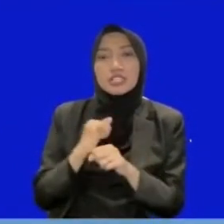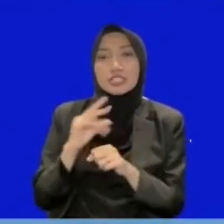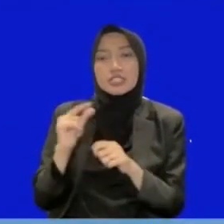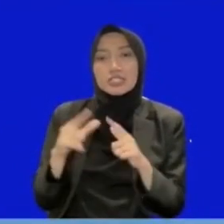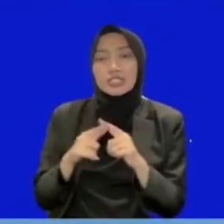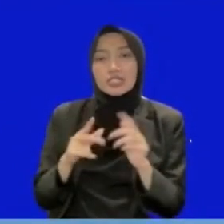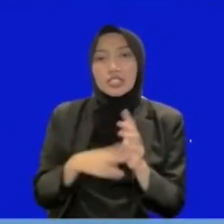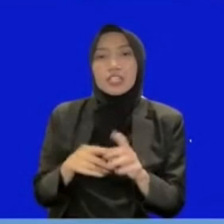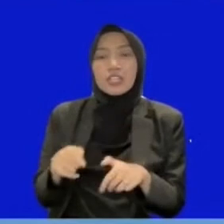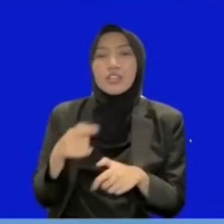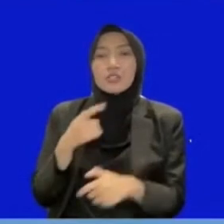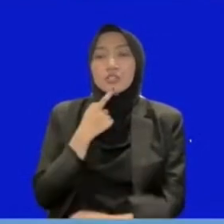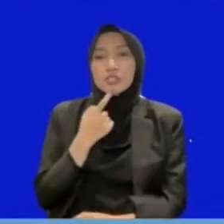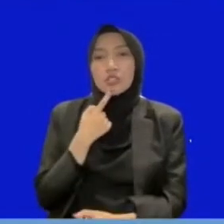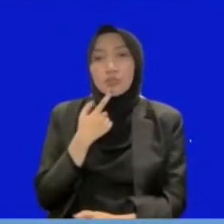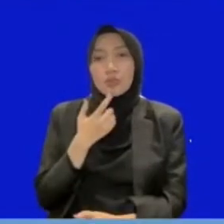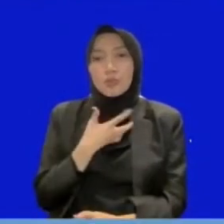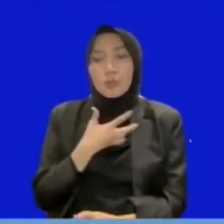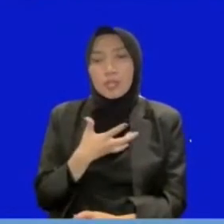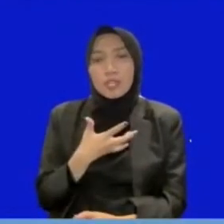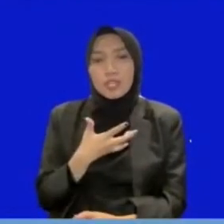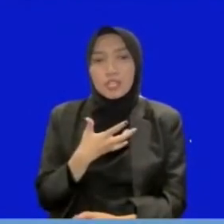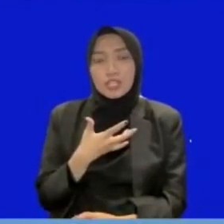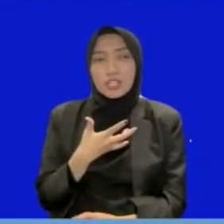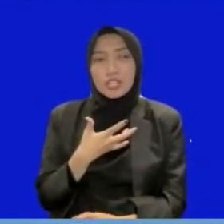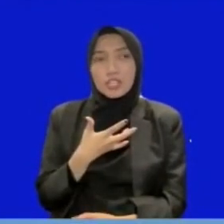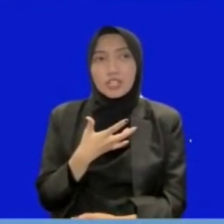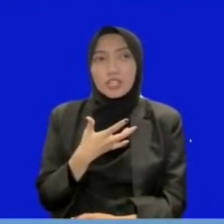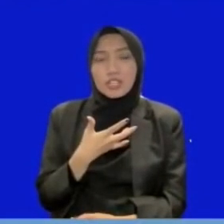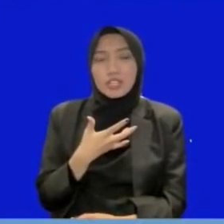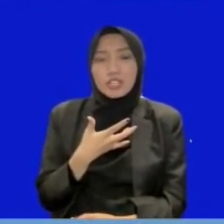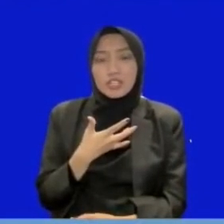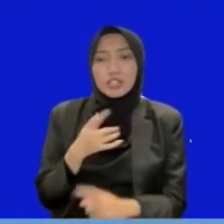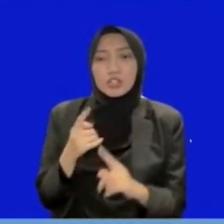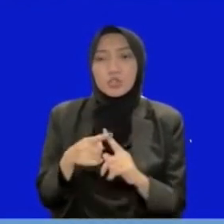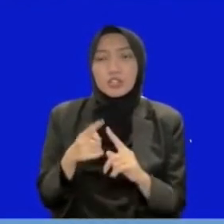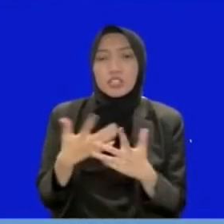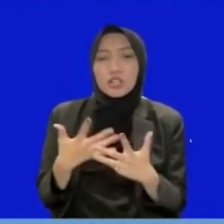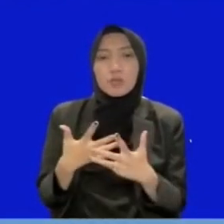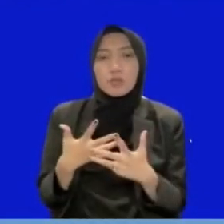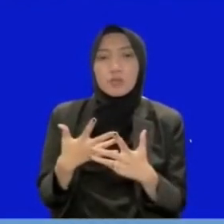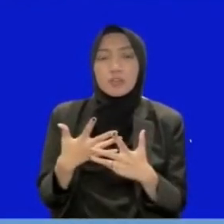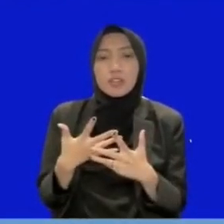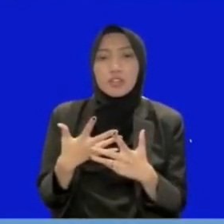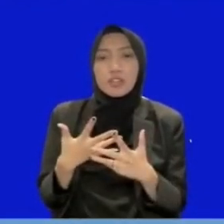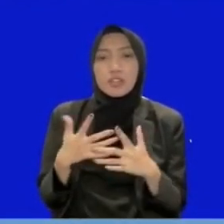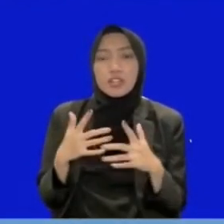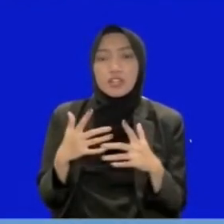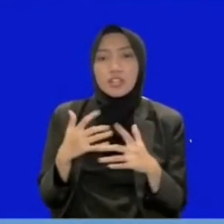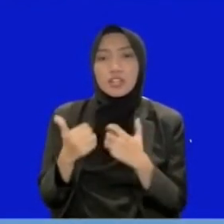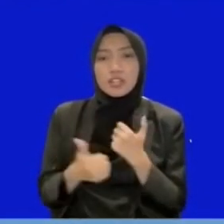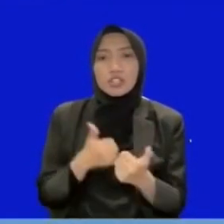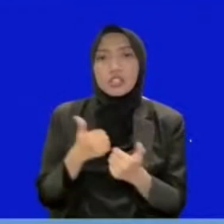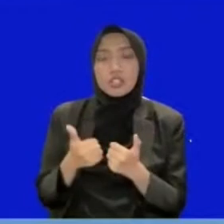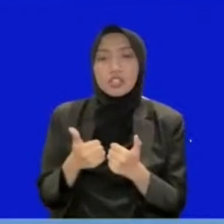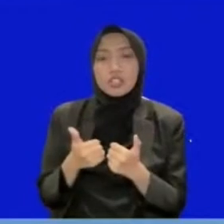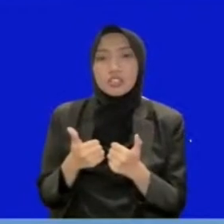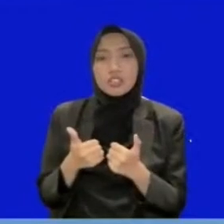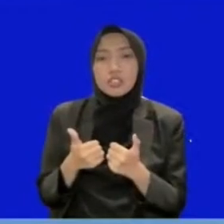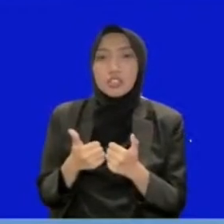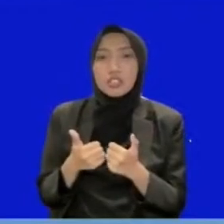juga mencoba ingin ini, mungkin PR-nya adalah mengaktivasi CETSI lagi